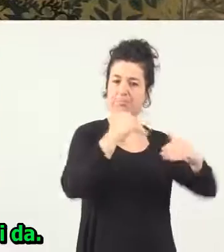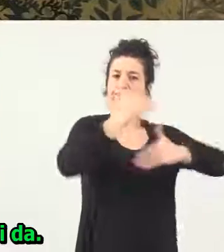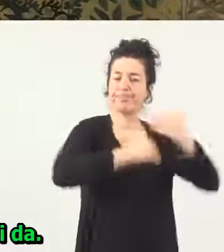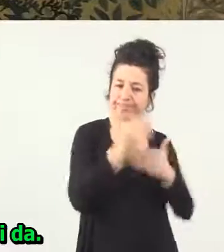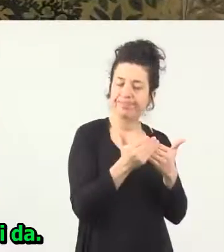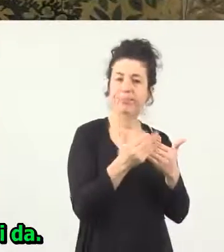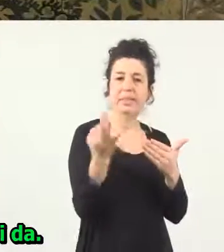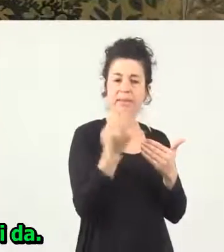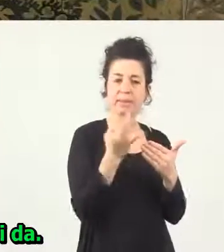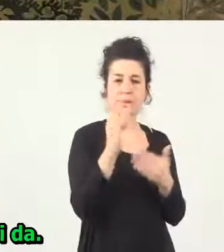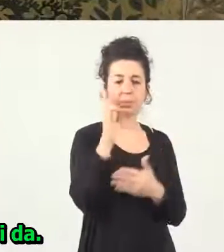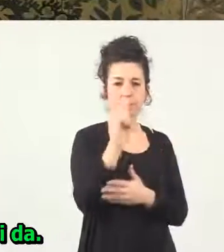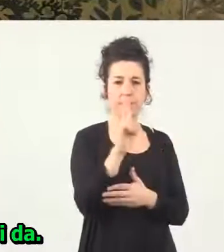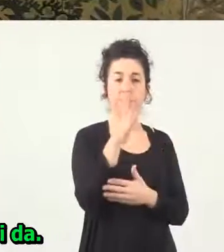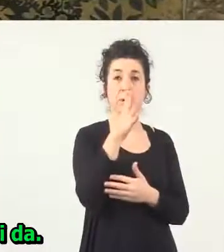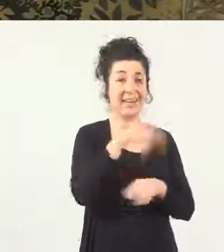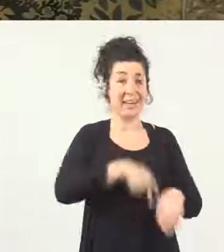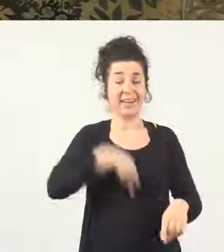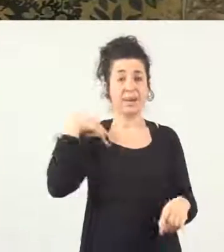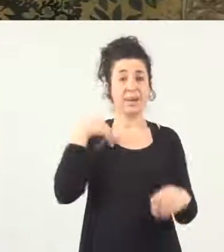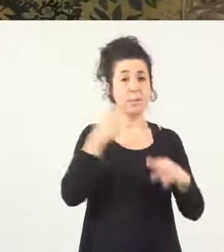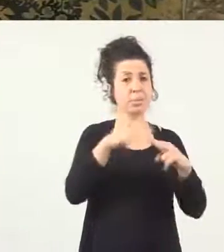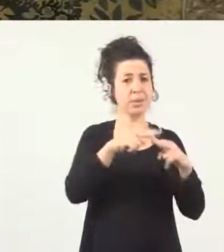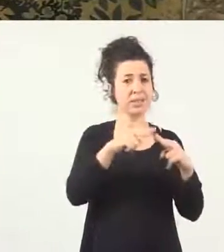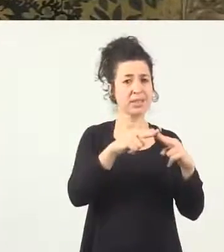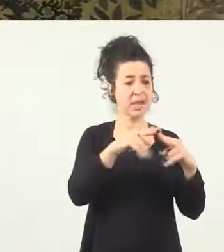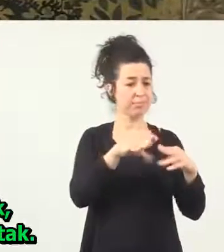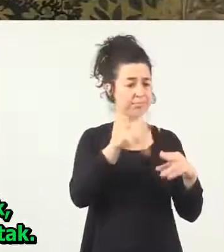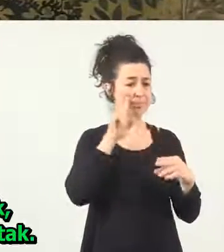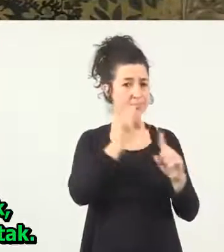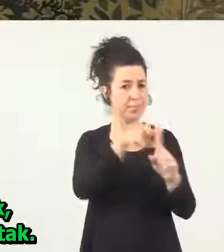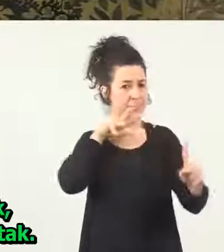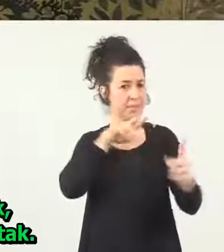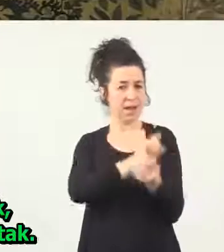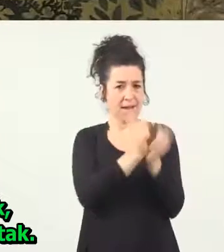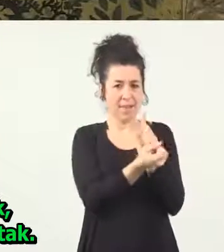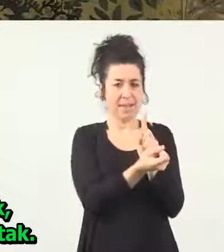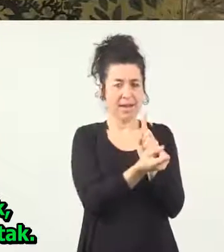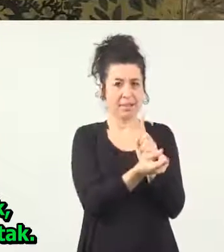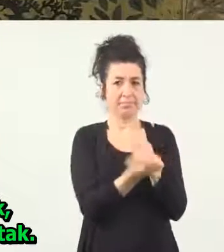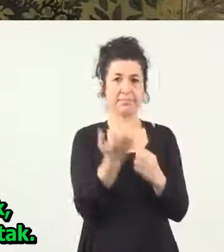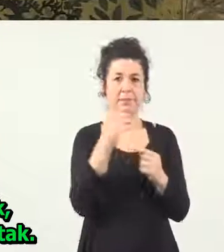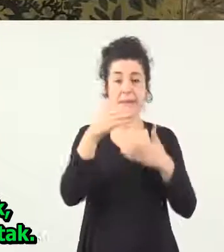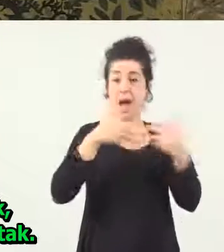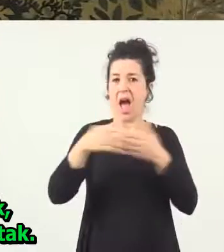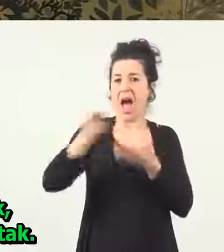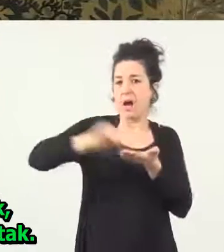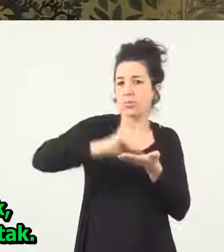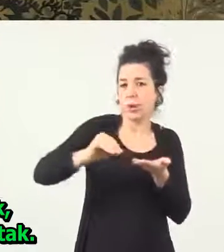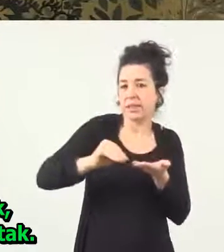aldatu da orokorrean politika ulertzeko moduan aldatzen ari da. Nik ez dakit noraino, karo honetaz idazten dutenek, edo idazten dugun hau